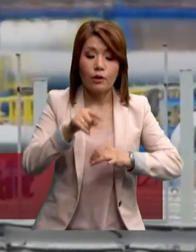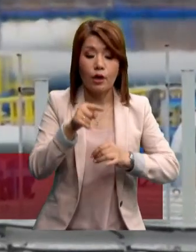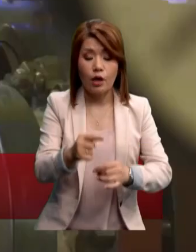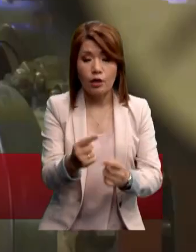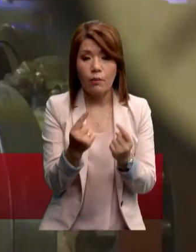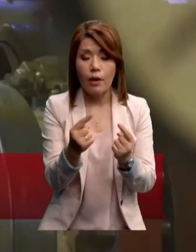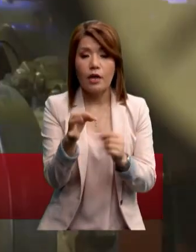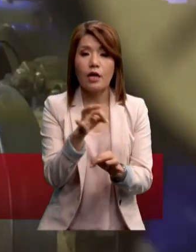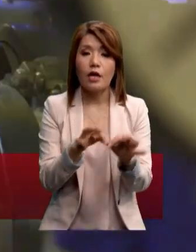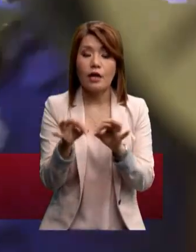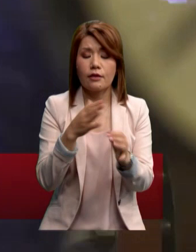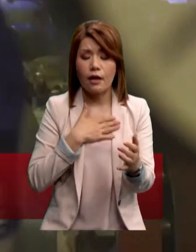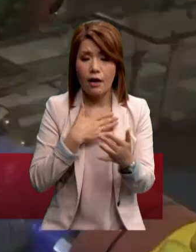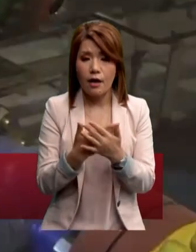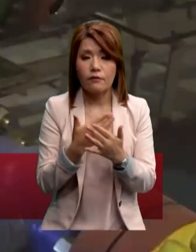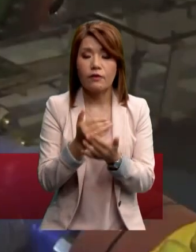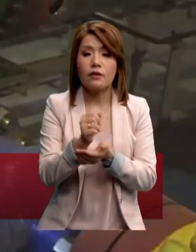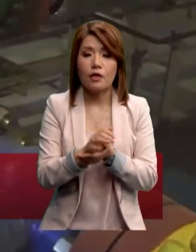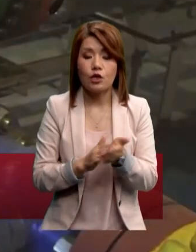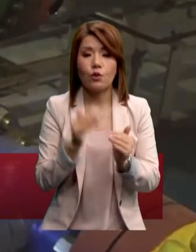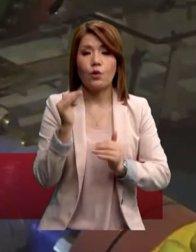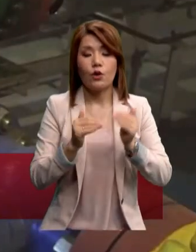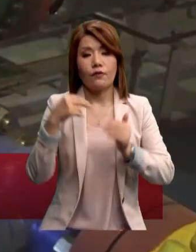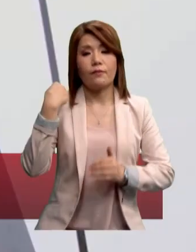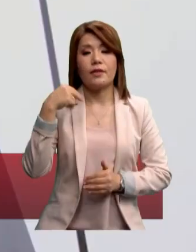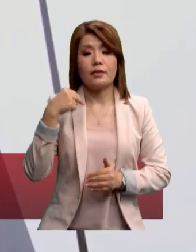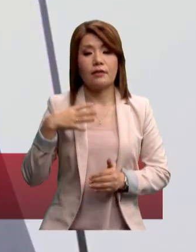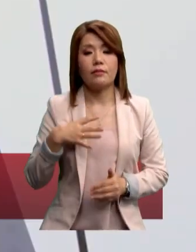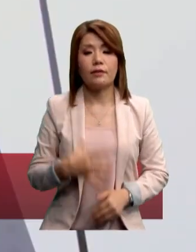масштабного проекта активно продвинулось на уровне президентов.